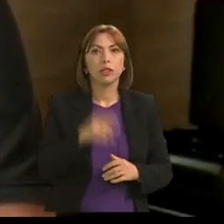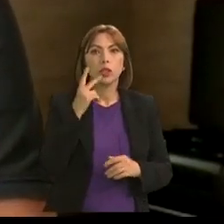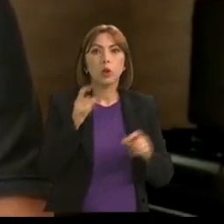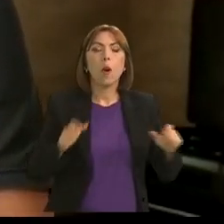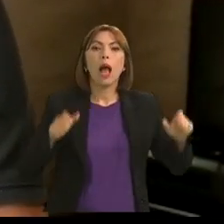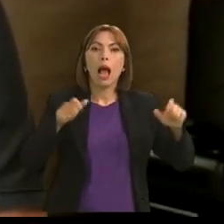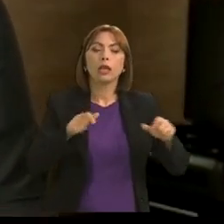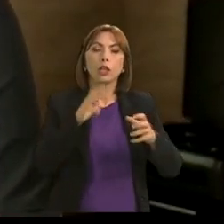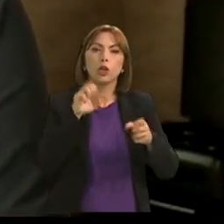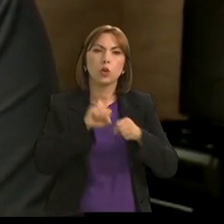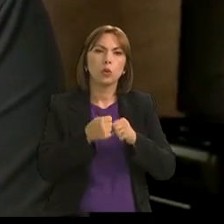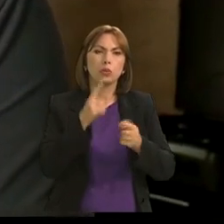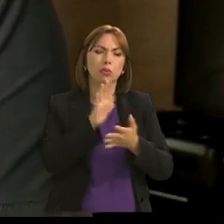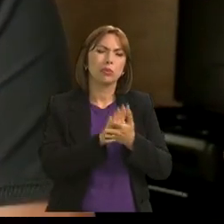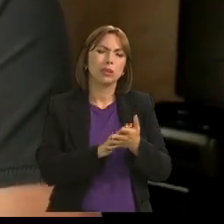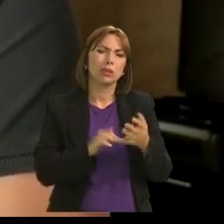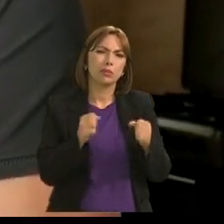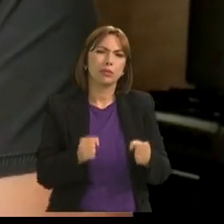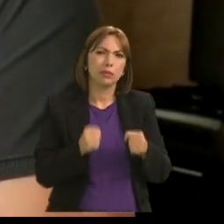canapele rupte, o mizerie de nedescris.